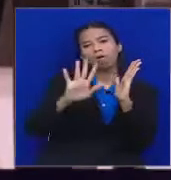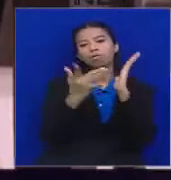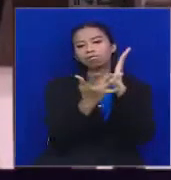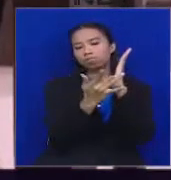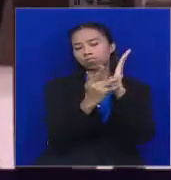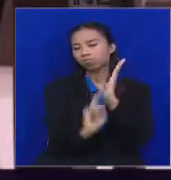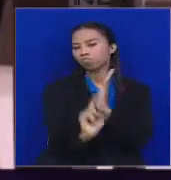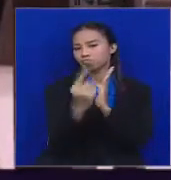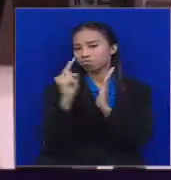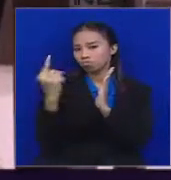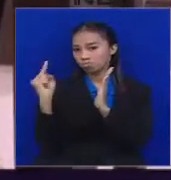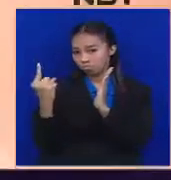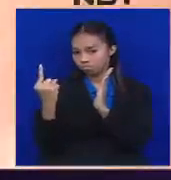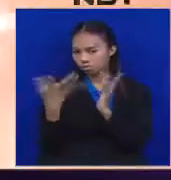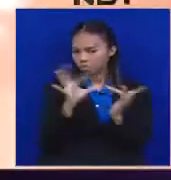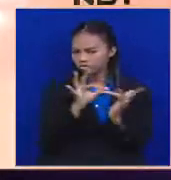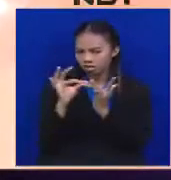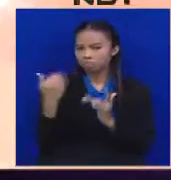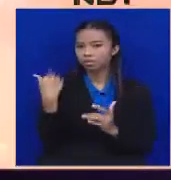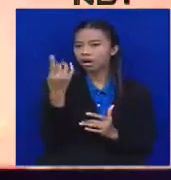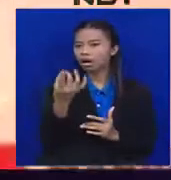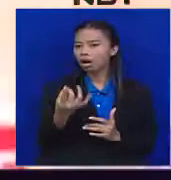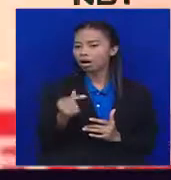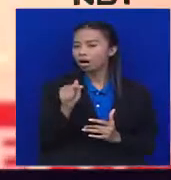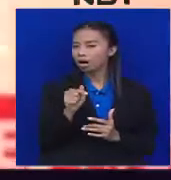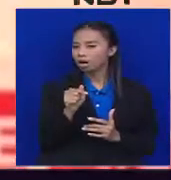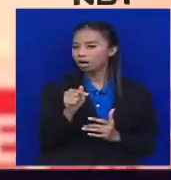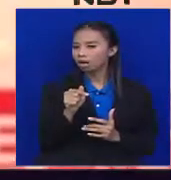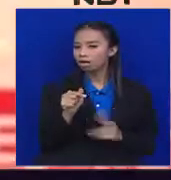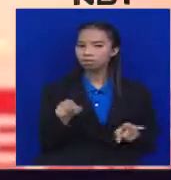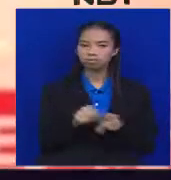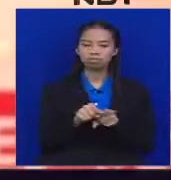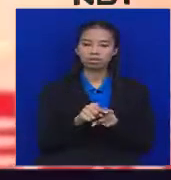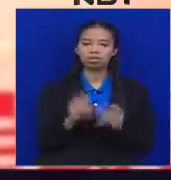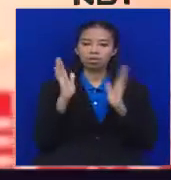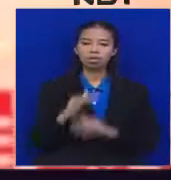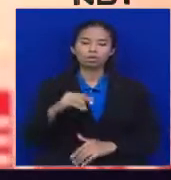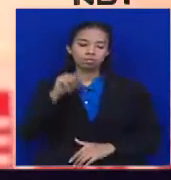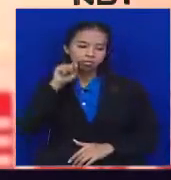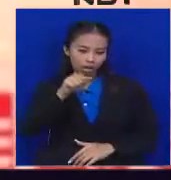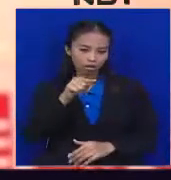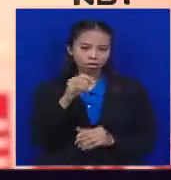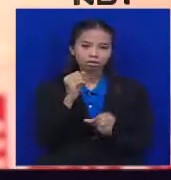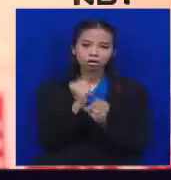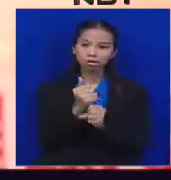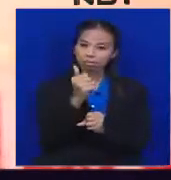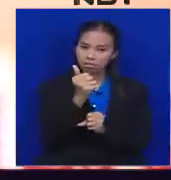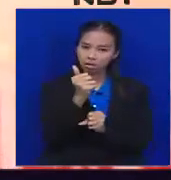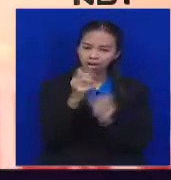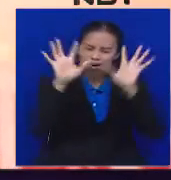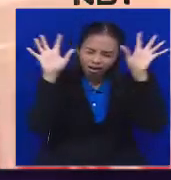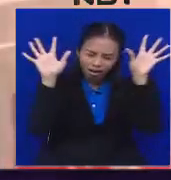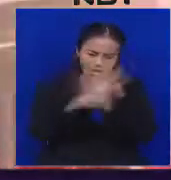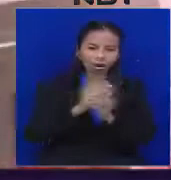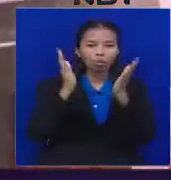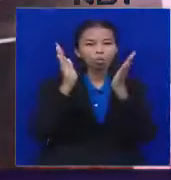มัยใหม่แต่ที่พิเศษกว่านั้นนะครับก็คือมันสามารถเรียนรู้คำสั่งจากมนุษย์ได้ด้วยจึงทำงานได้ใกล้เคียงกับมนุษย์ม